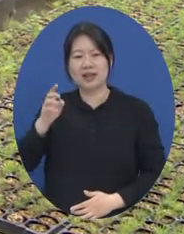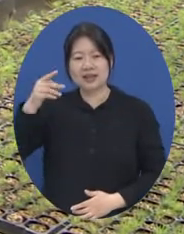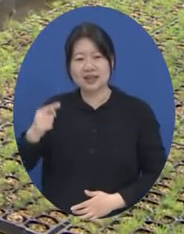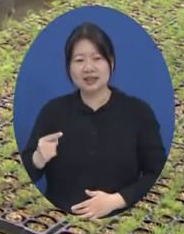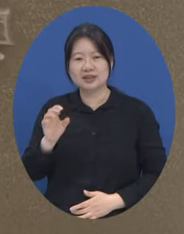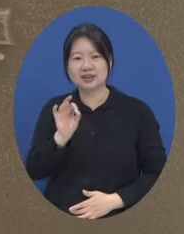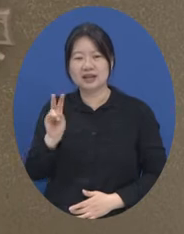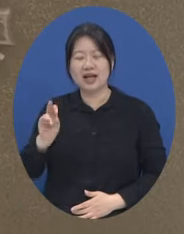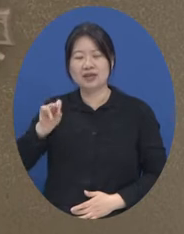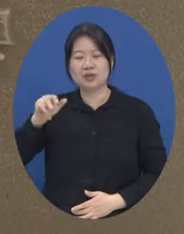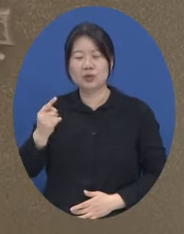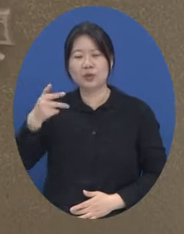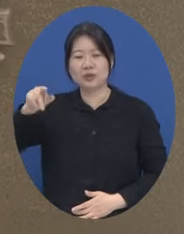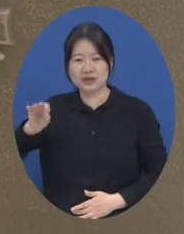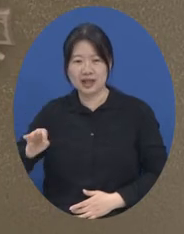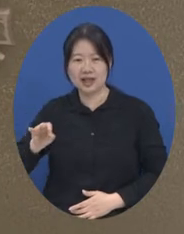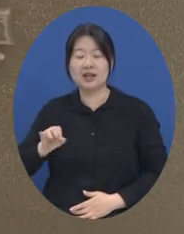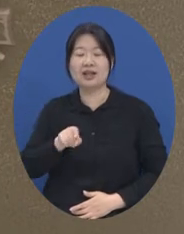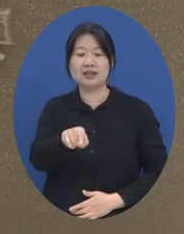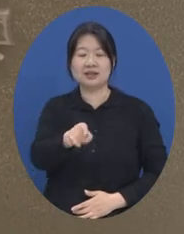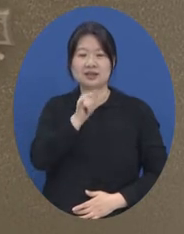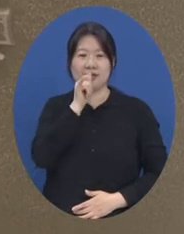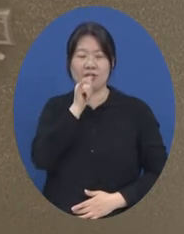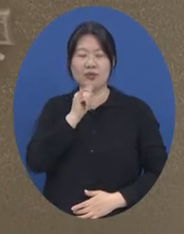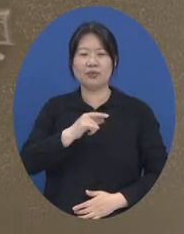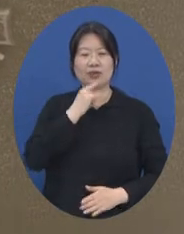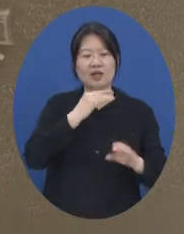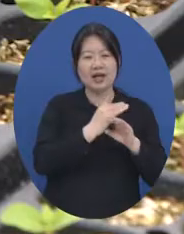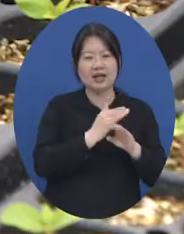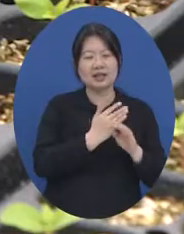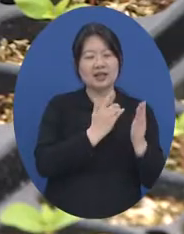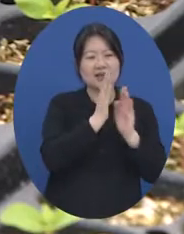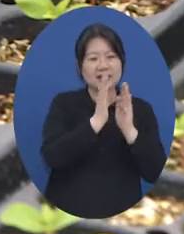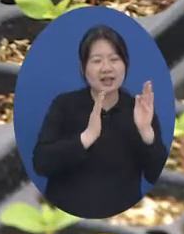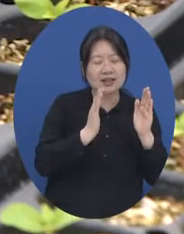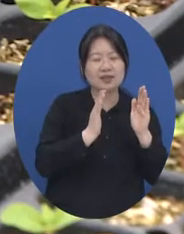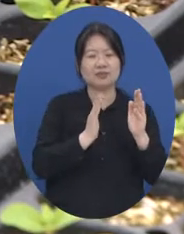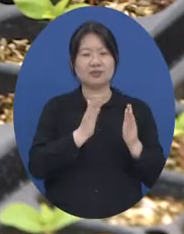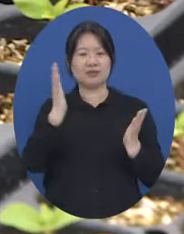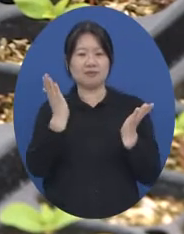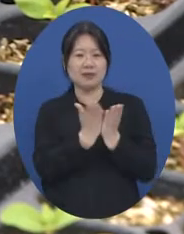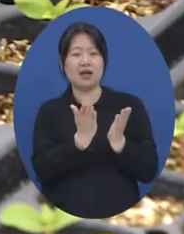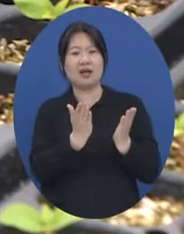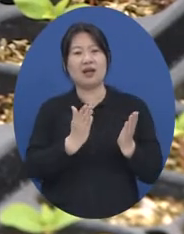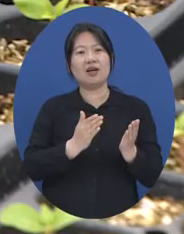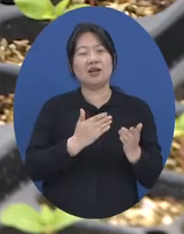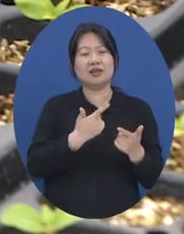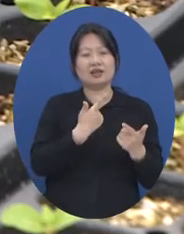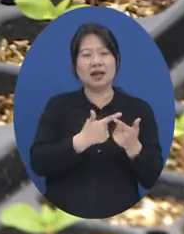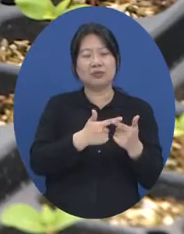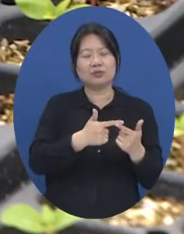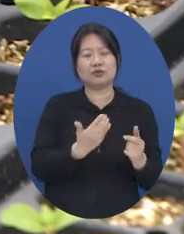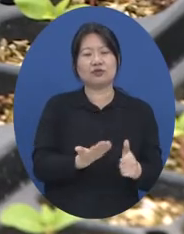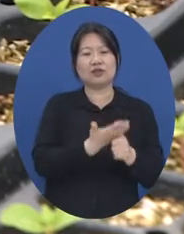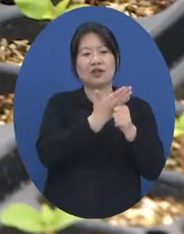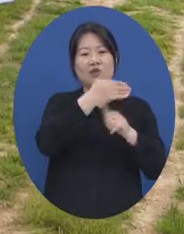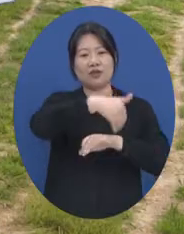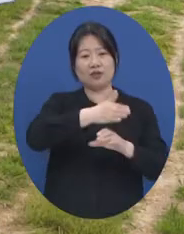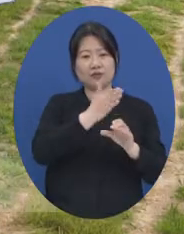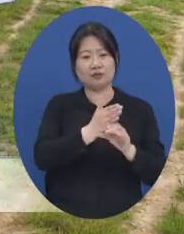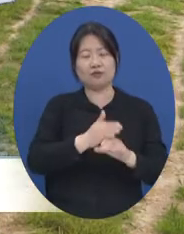양묘장입니다. 스마트 양묘장에서는 북한의 산림복구에 적합한 수종을 중심으로 묘목을 생산할 예정입니다.